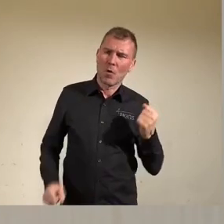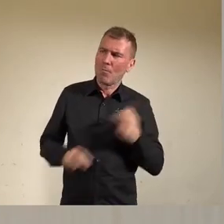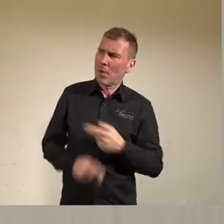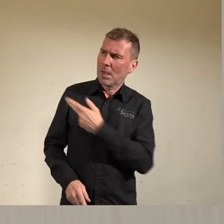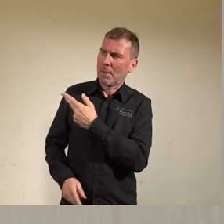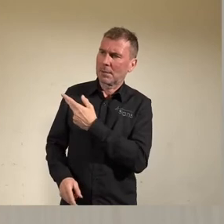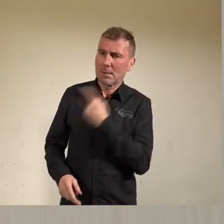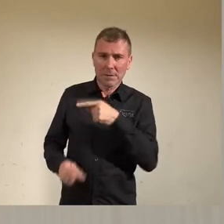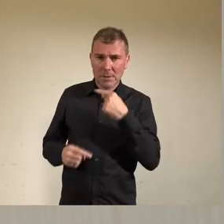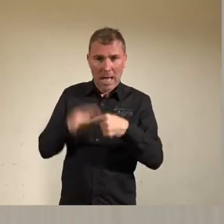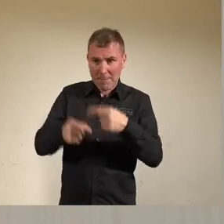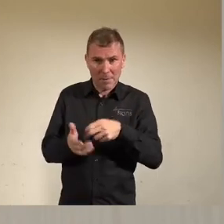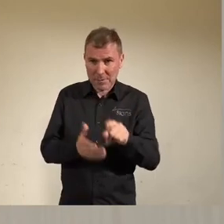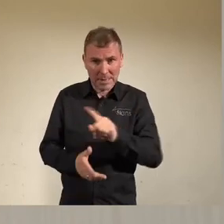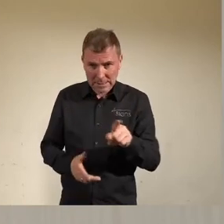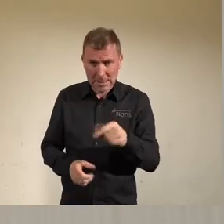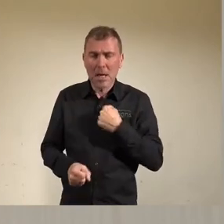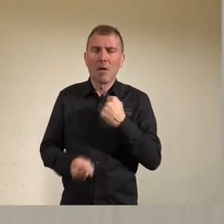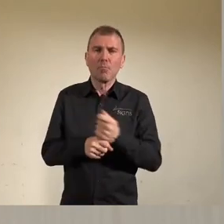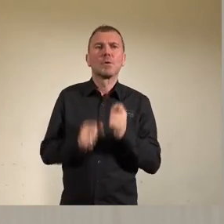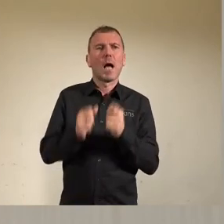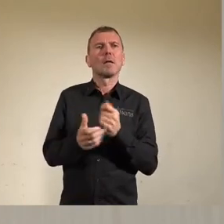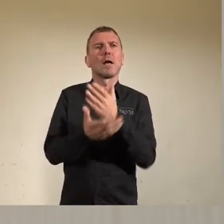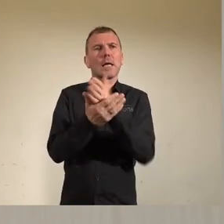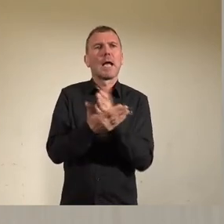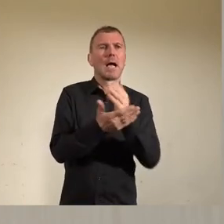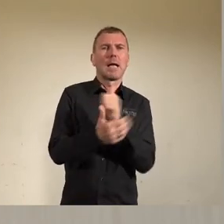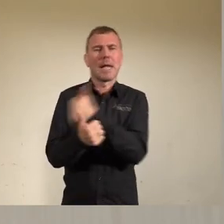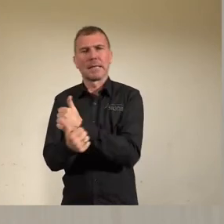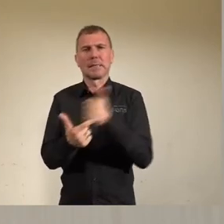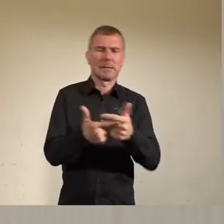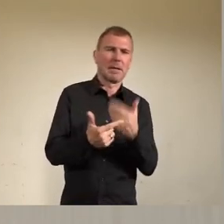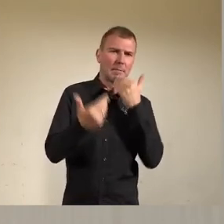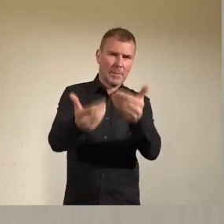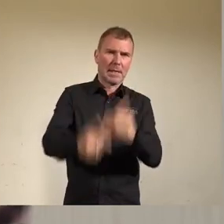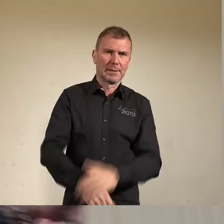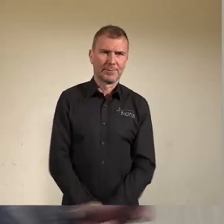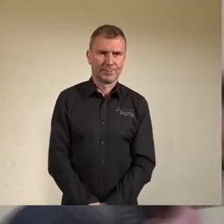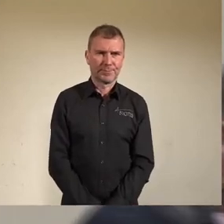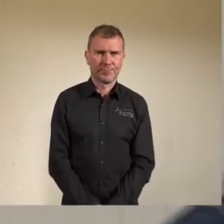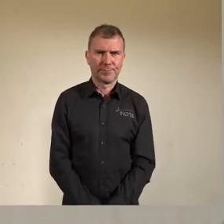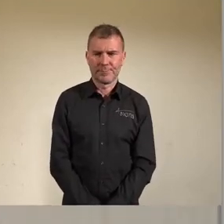Ablauf nicht geht, dann würde ich meinen Antrag teilen. Dann wären es halt zwei. Dankeschön.